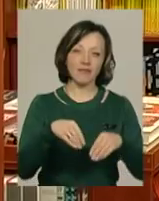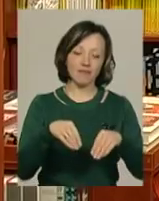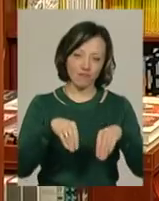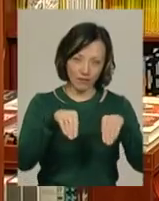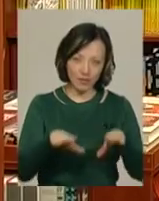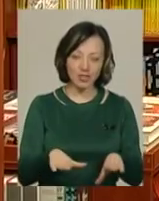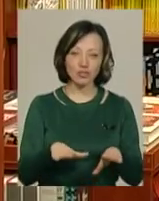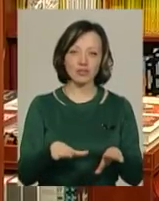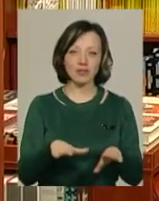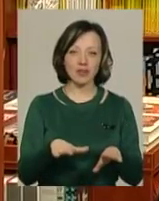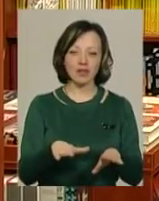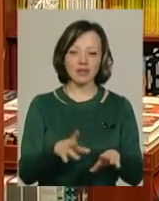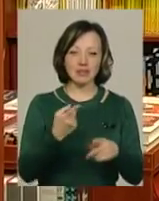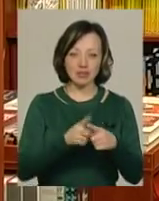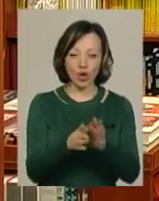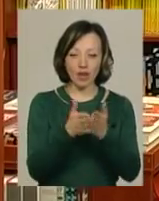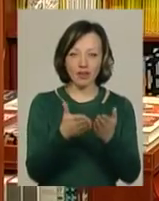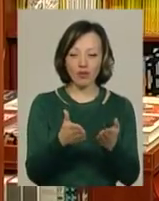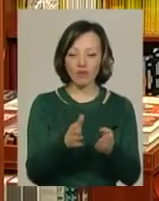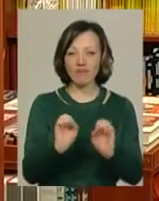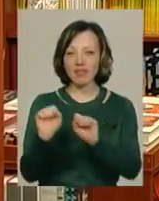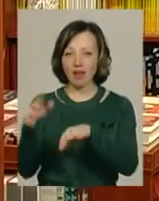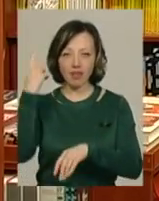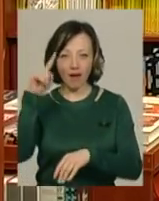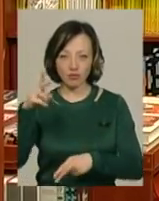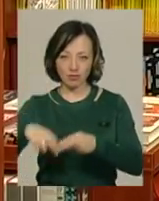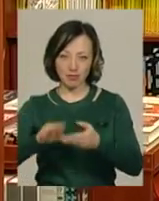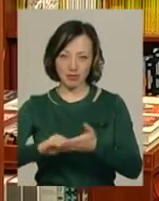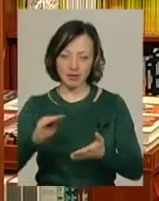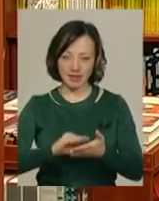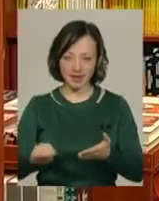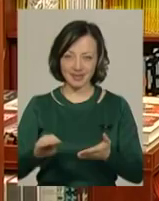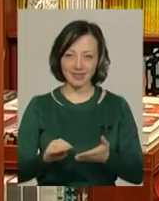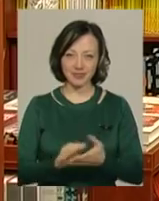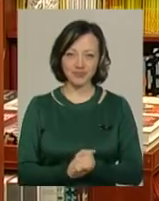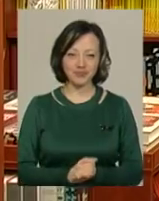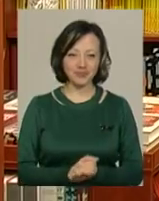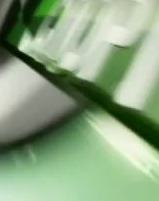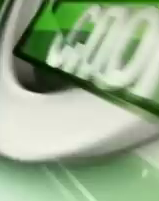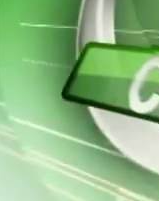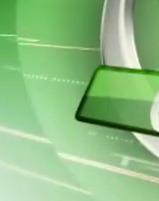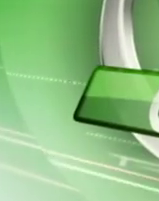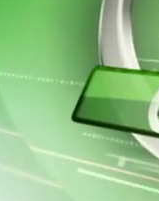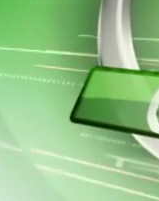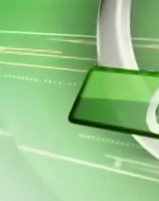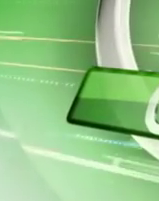пообіцяв собі будь-що, але цей рукопис віддати авторці, щоб вона його дописала, щоб він був реалізований.